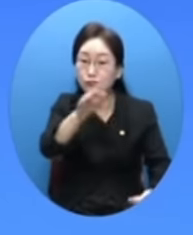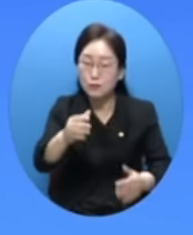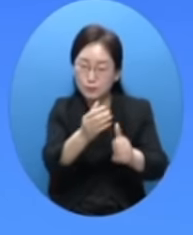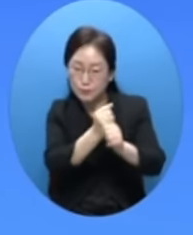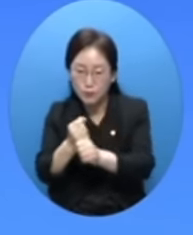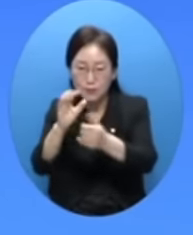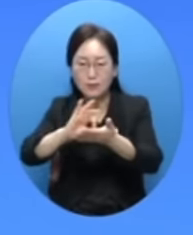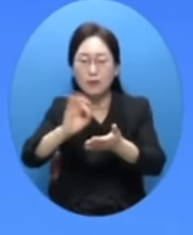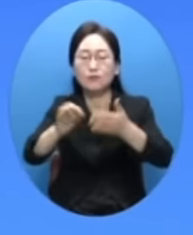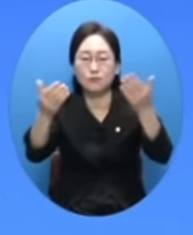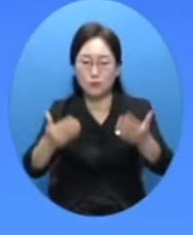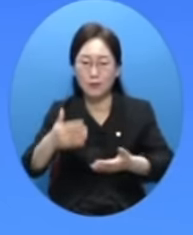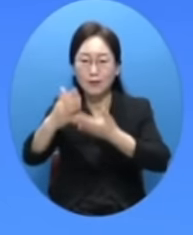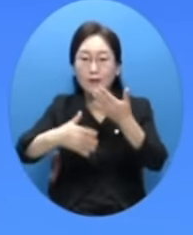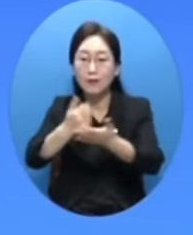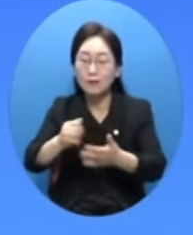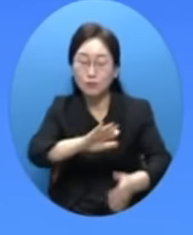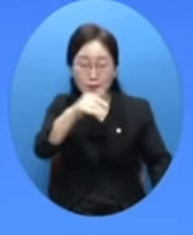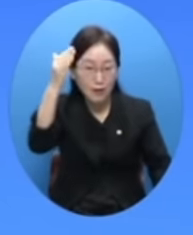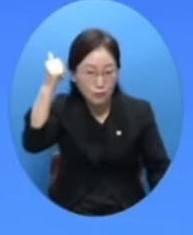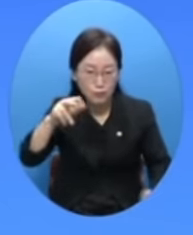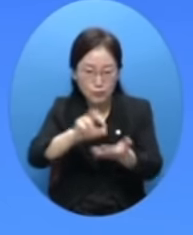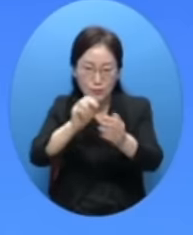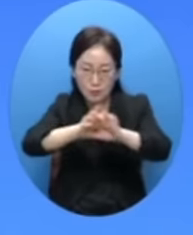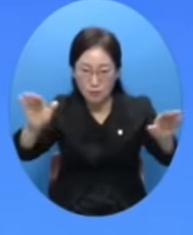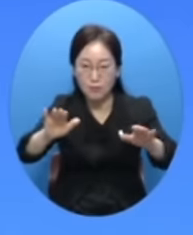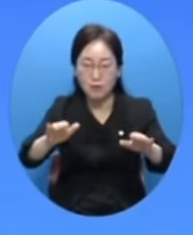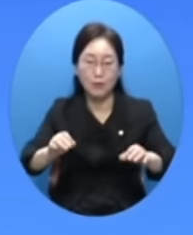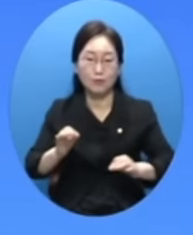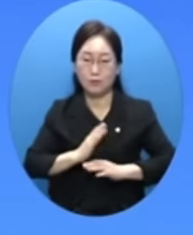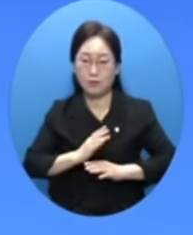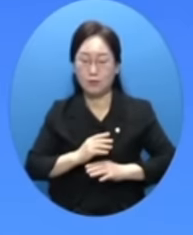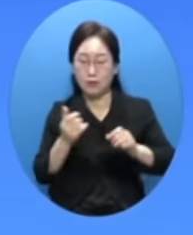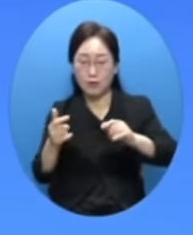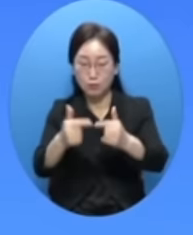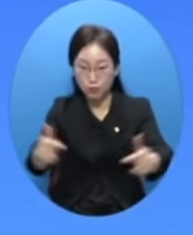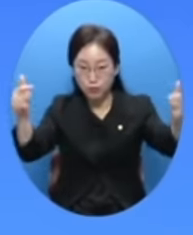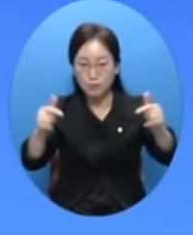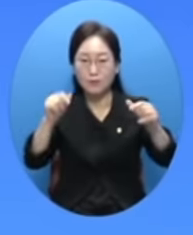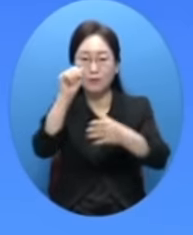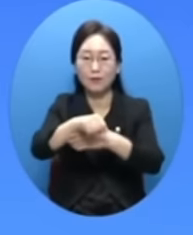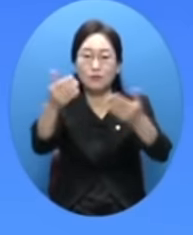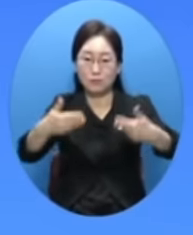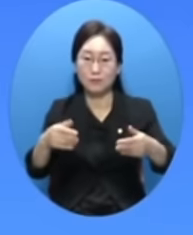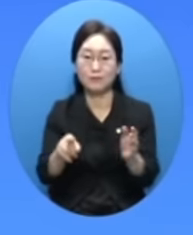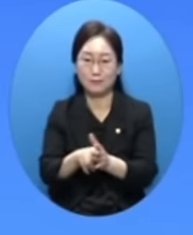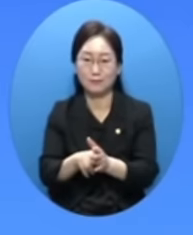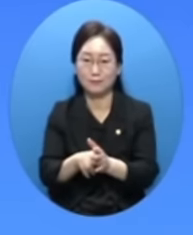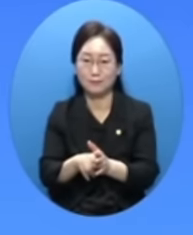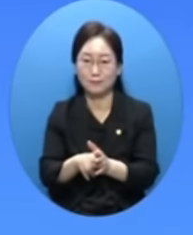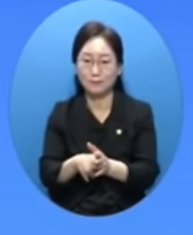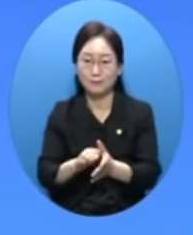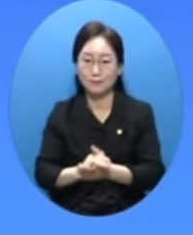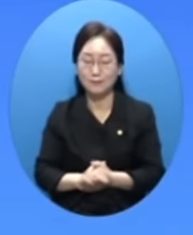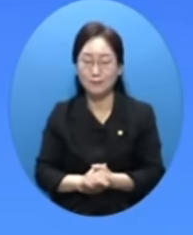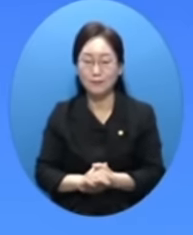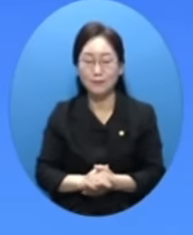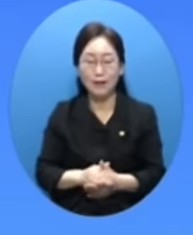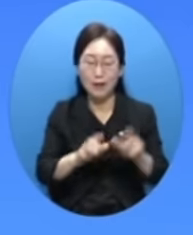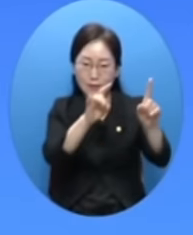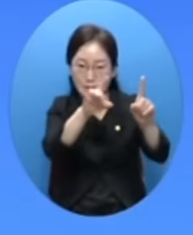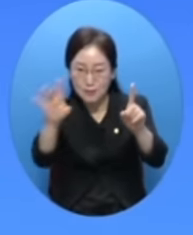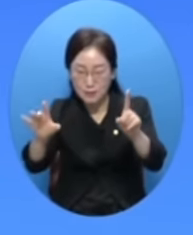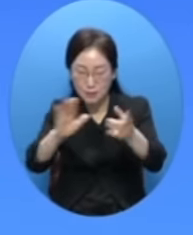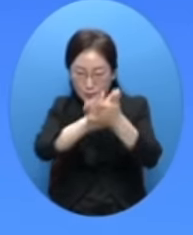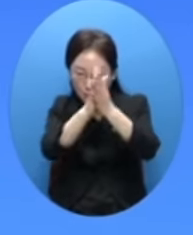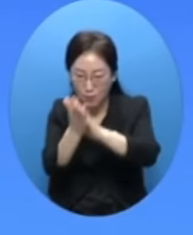사용하실 것입니다. 하나님께서 우리 대한민국의 문제를 해결해 주시고 놀라운 부흥을 허락해 주시로 믿습니다. 우리 한 사람 한 사람이